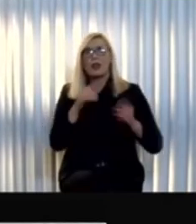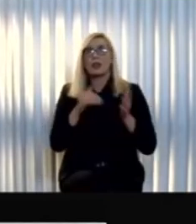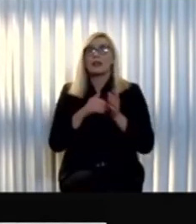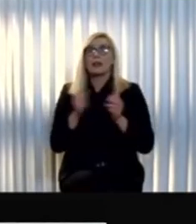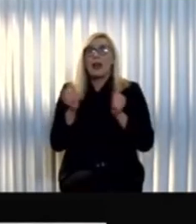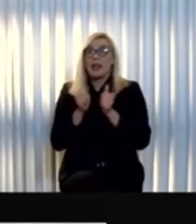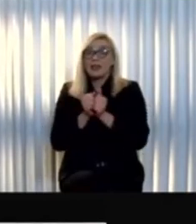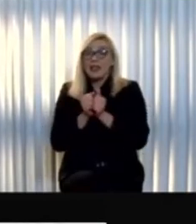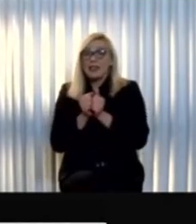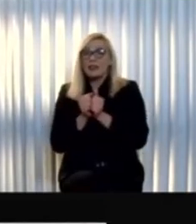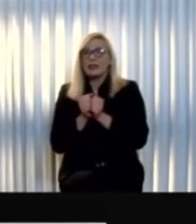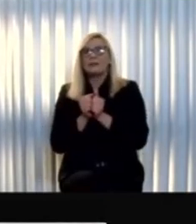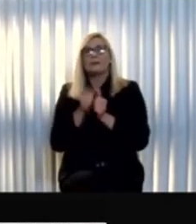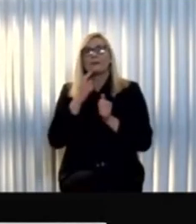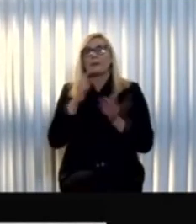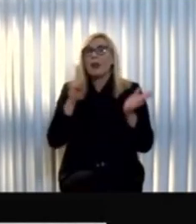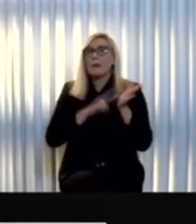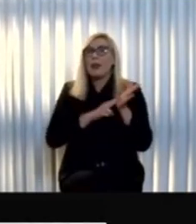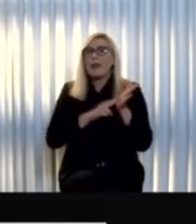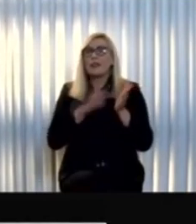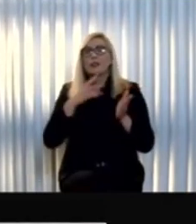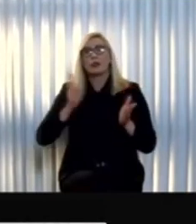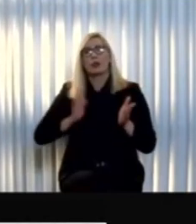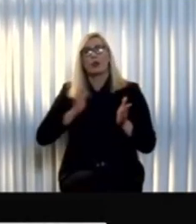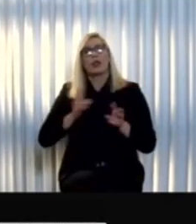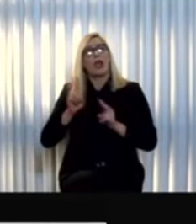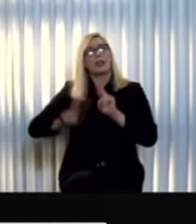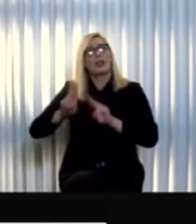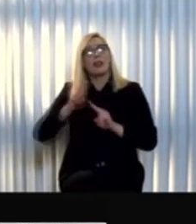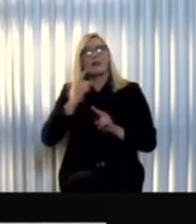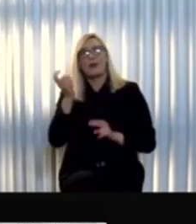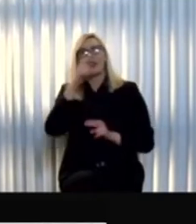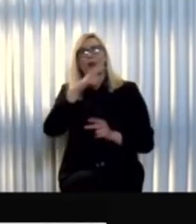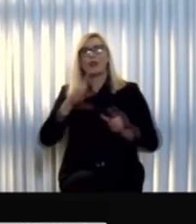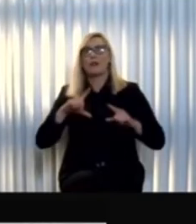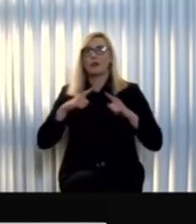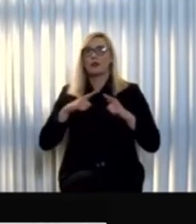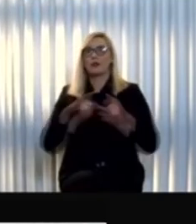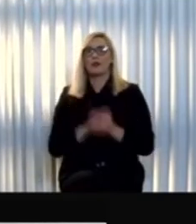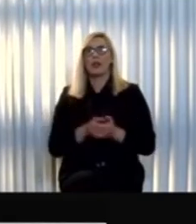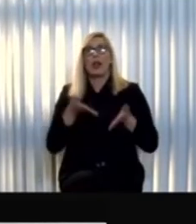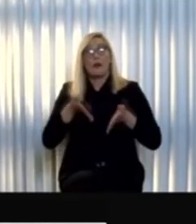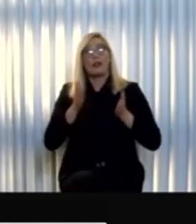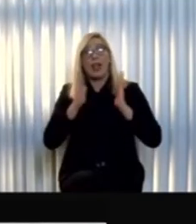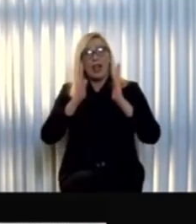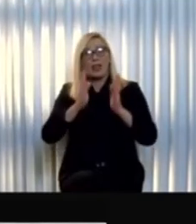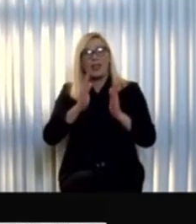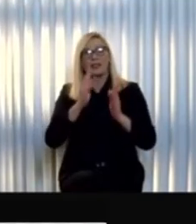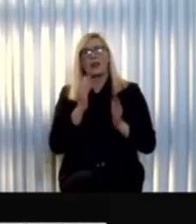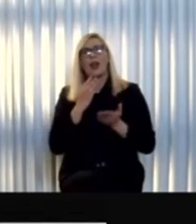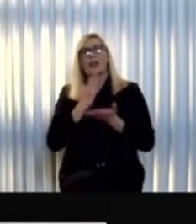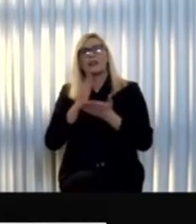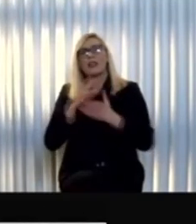сојузништво и пред се правичен и достоинствен третман по секојдневниот живот. Во таа насока секогаш ќе не